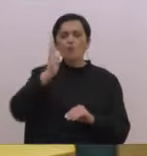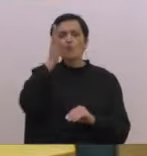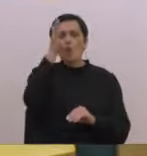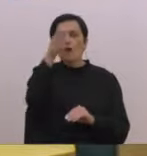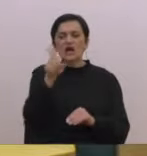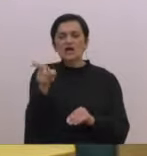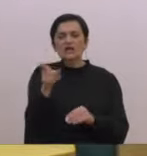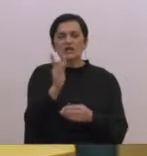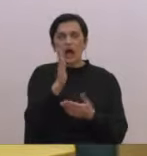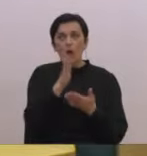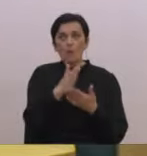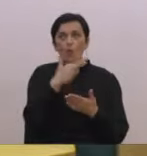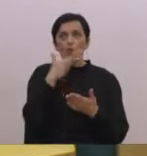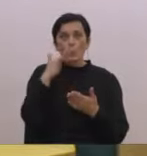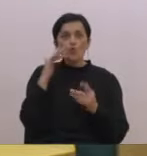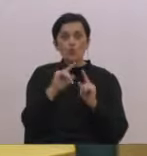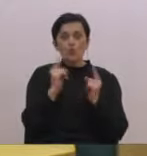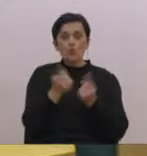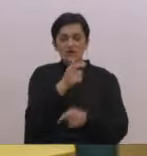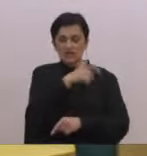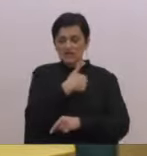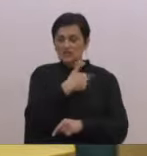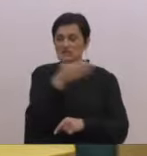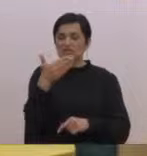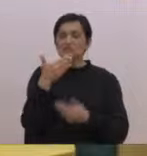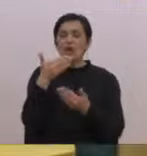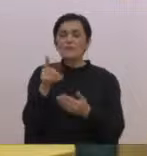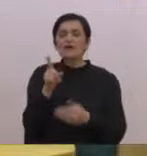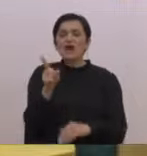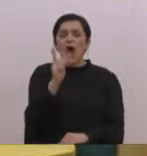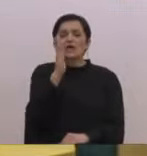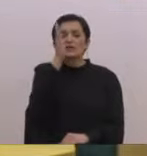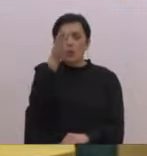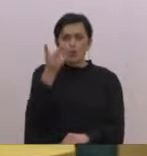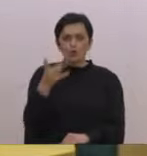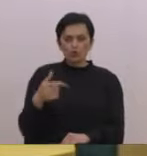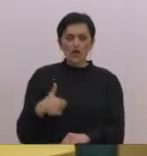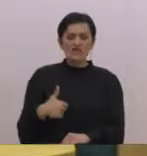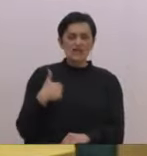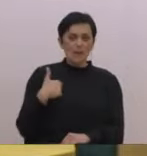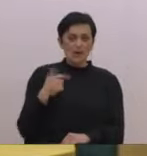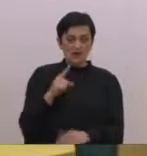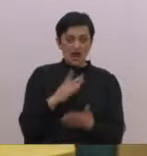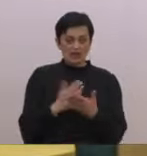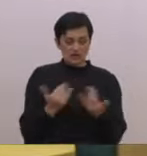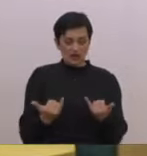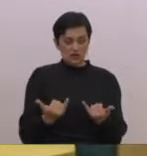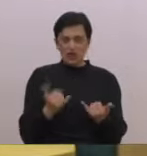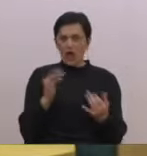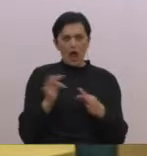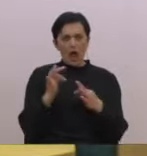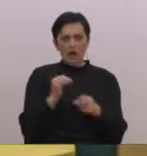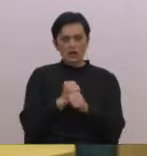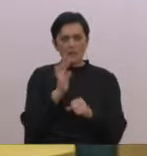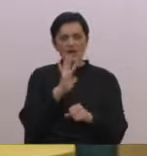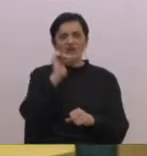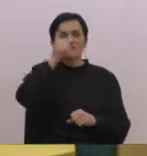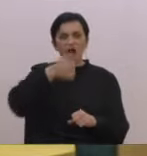აქ უმრავლესობის წევრებსაც ამ კითხვას უკვე უტოვებ. რასაპირებთ? ანუ თქვენ ისე უნდა იამახოთ იმით, რაც არის დღეს და არაფერი არ უნდა გააკეთოთ